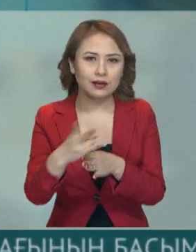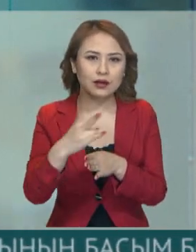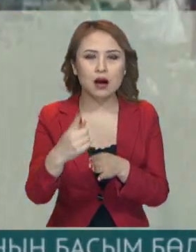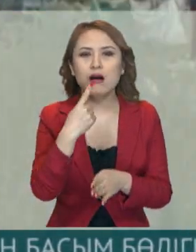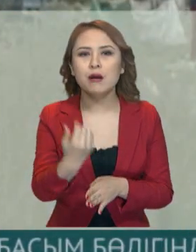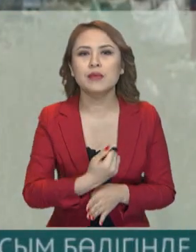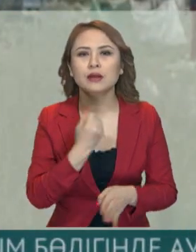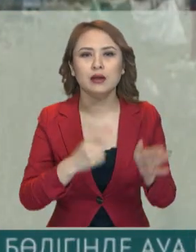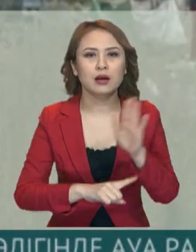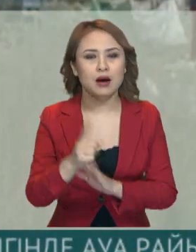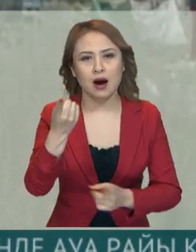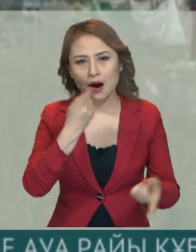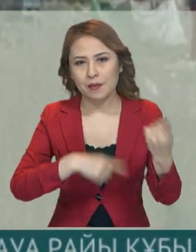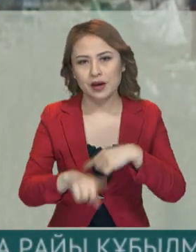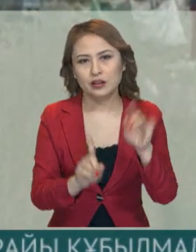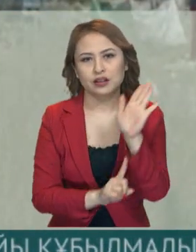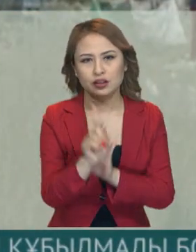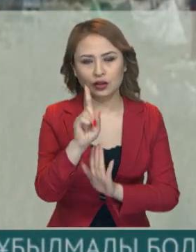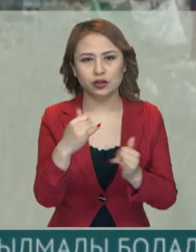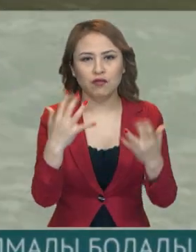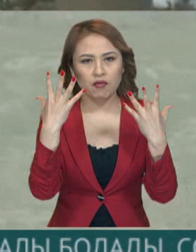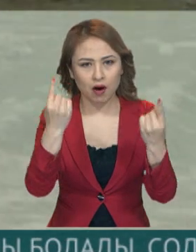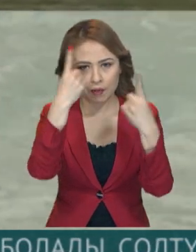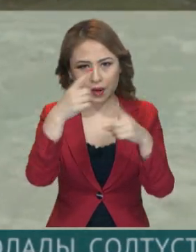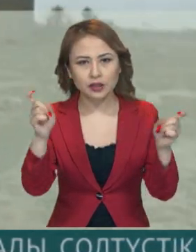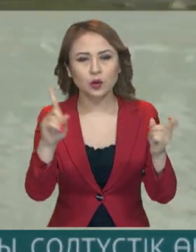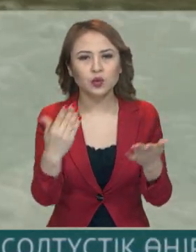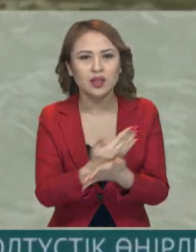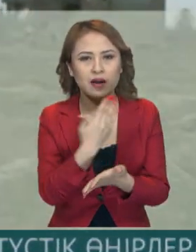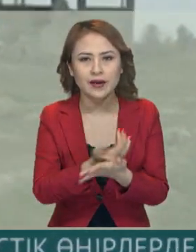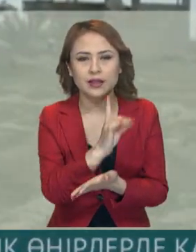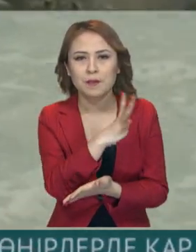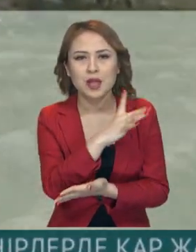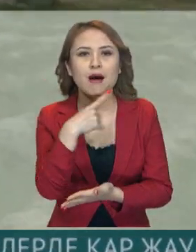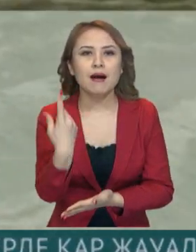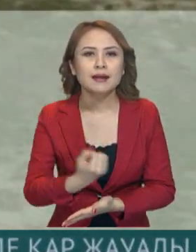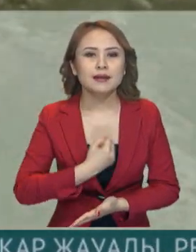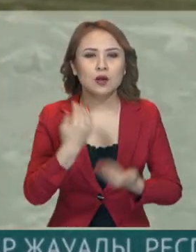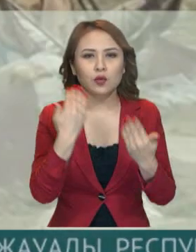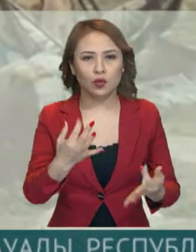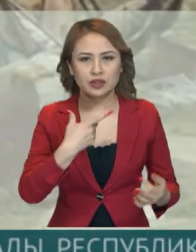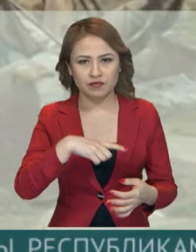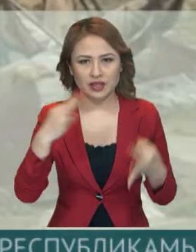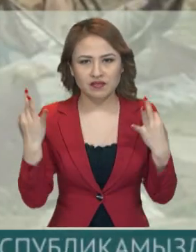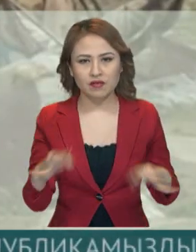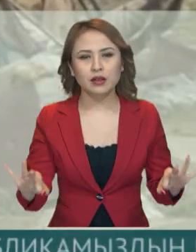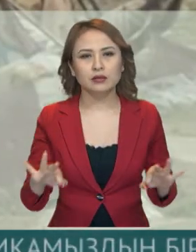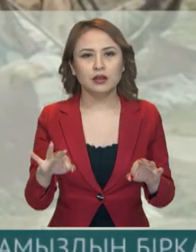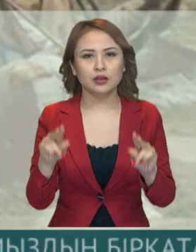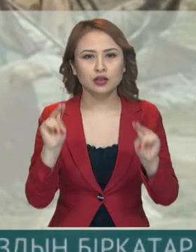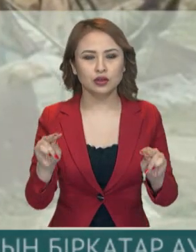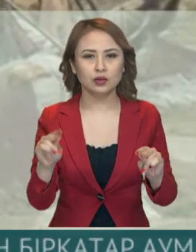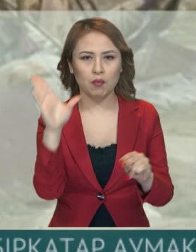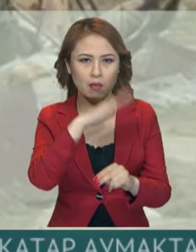қарсы әскери операциясын қайта бастады. Ақпарат көздерінің хабарлауынша, содырлардың үкімет әскеріне өз еркімен беріле